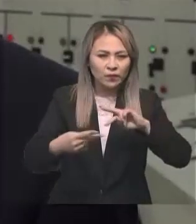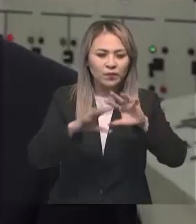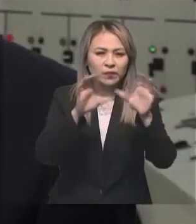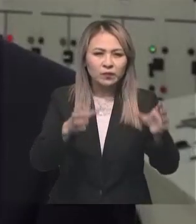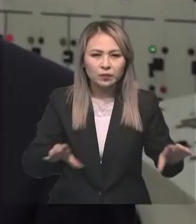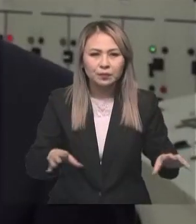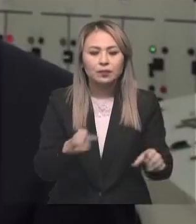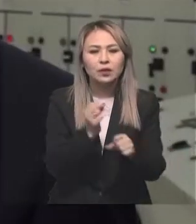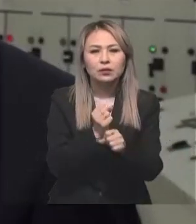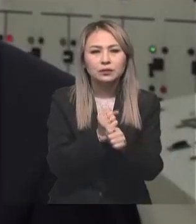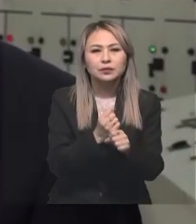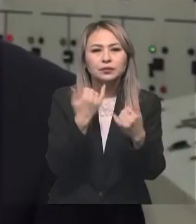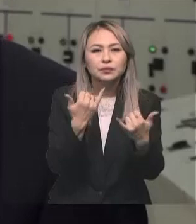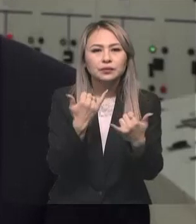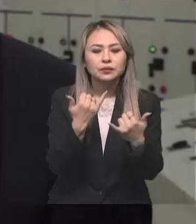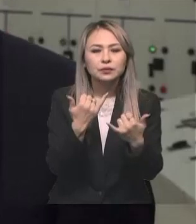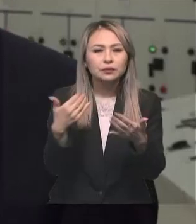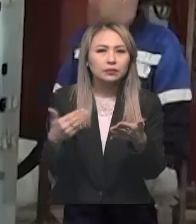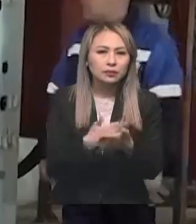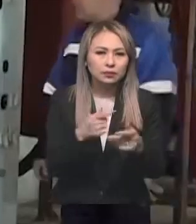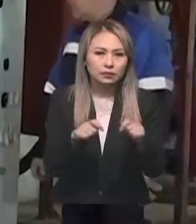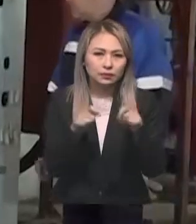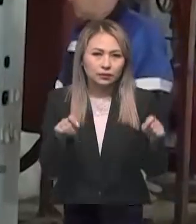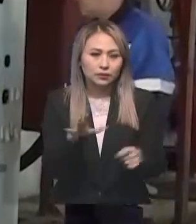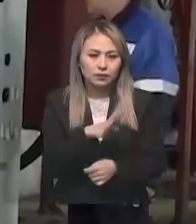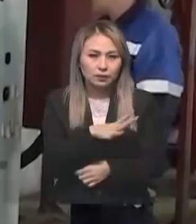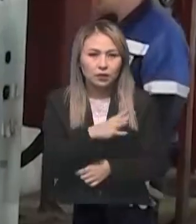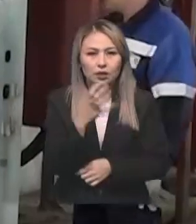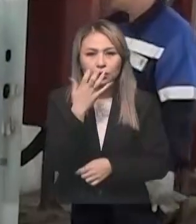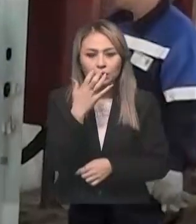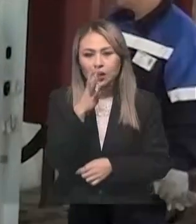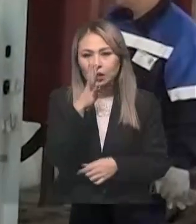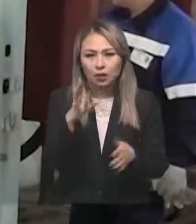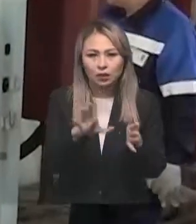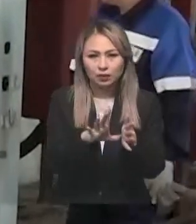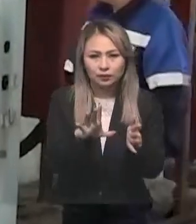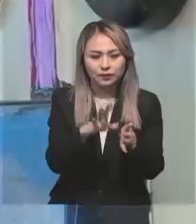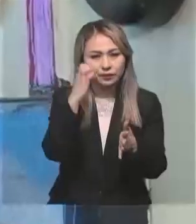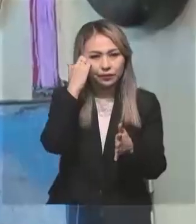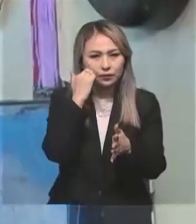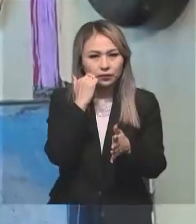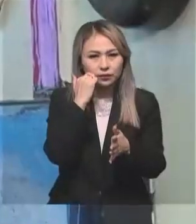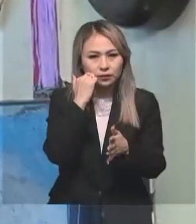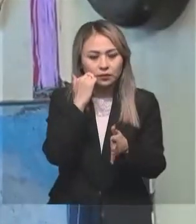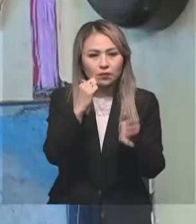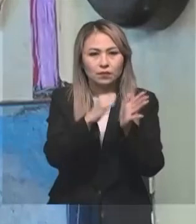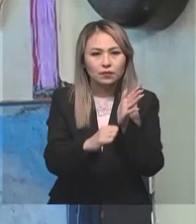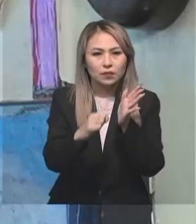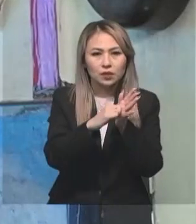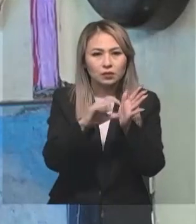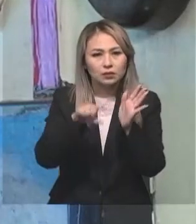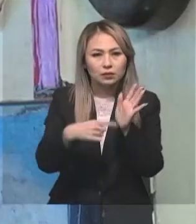ауыстырдық. Бір қазандықты қайта құрдық, жаңарттық. Жылу электр орталықтарының тозу деңгейі